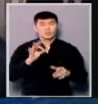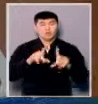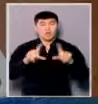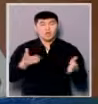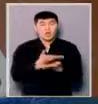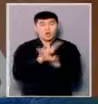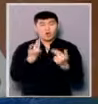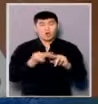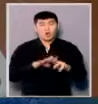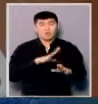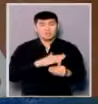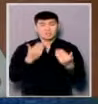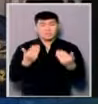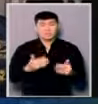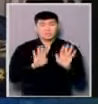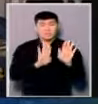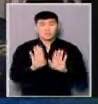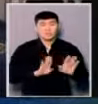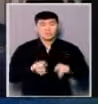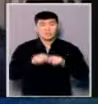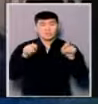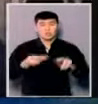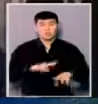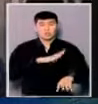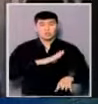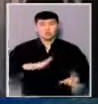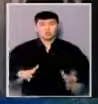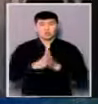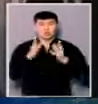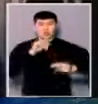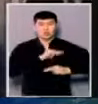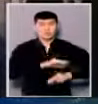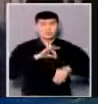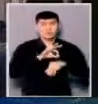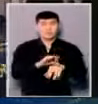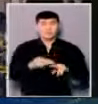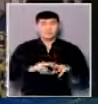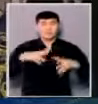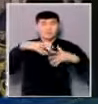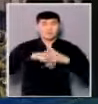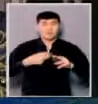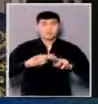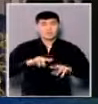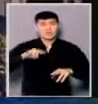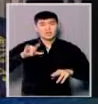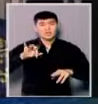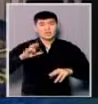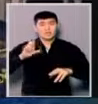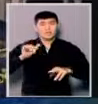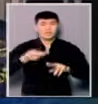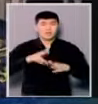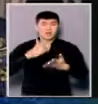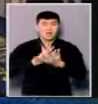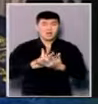болған жоқ. Мына мұражайымызда, мына ашу үшін біздің осы ардагерлеріміз үлкен еңбек сіңірді. Оның ішінде Тілеуғалиұлы Әбекең дейтін